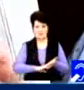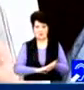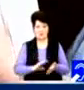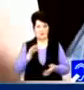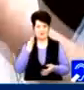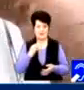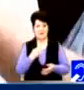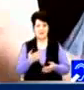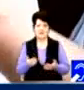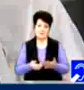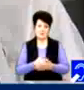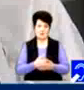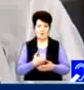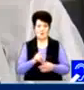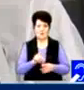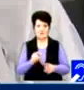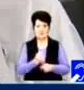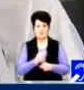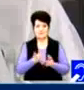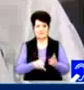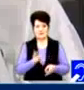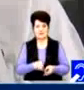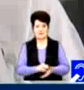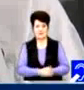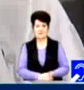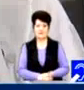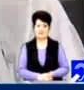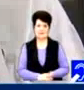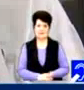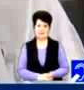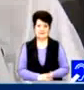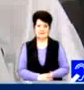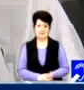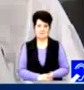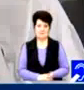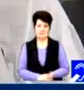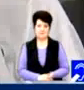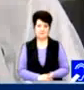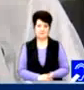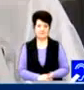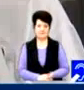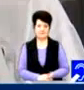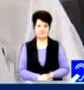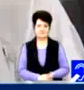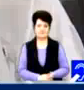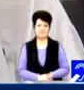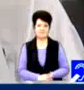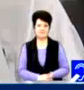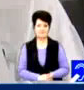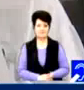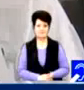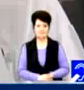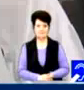face zilnic ceva nou de mâncare godom Moga ovaj Rada i snim na na youtubu imala Sam